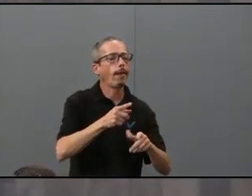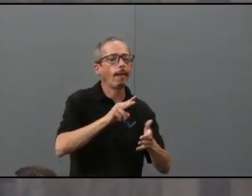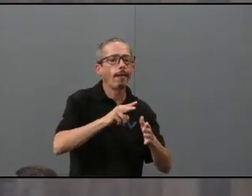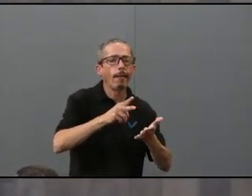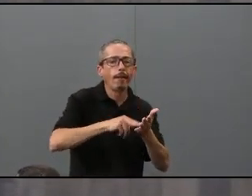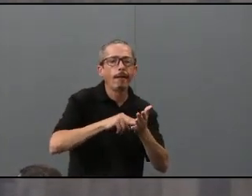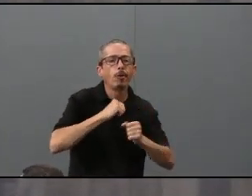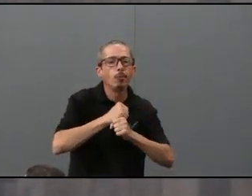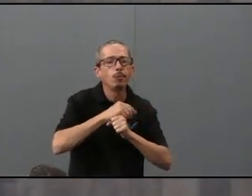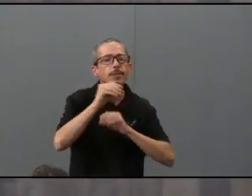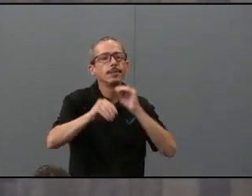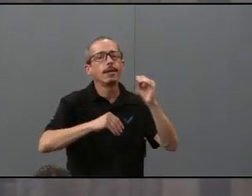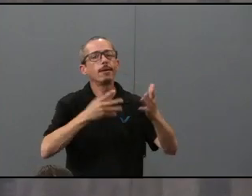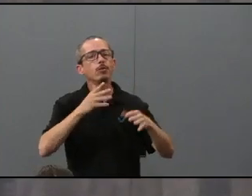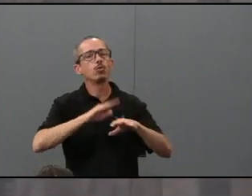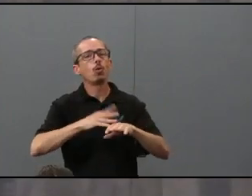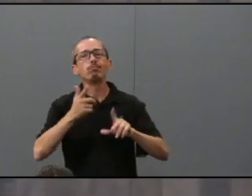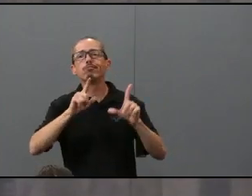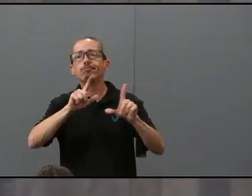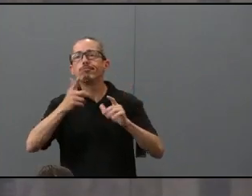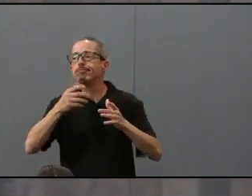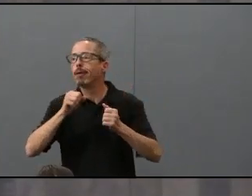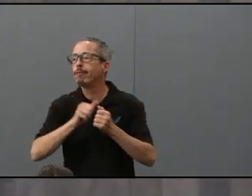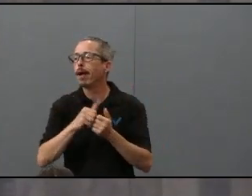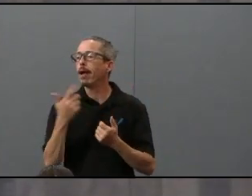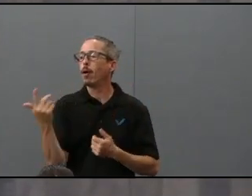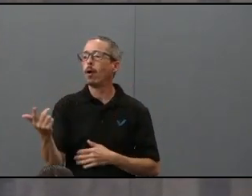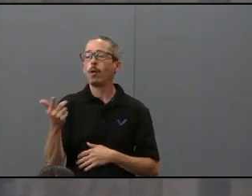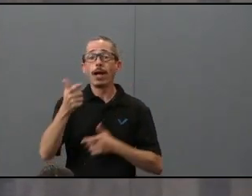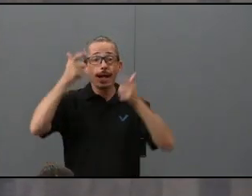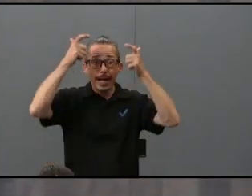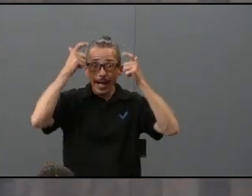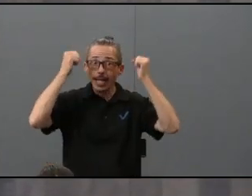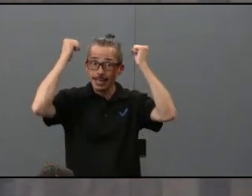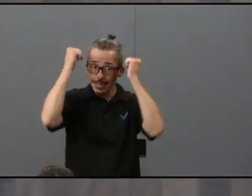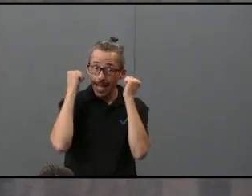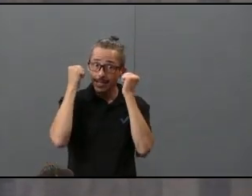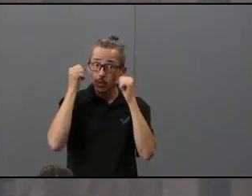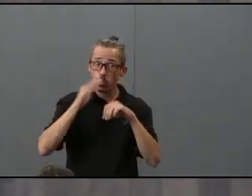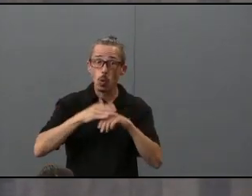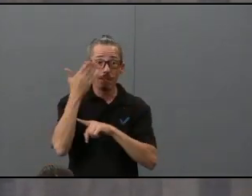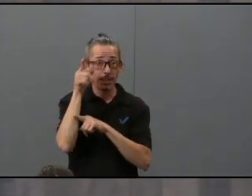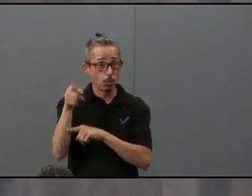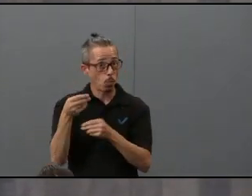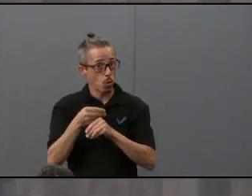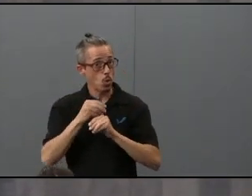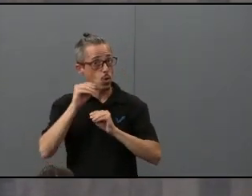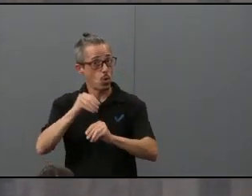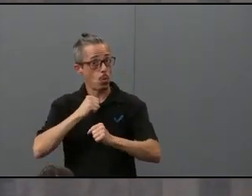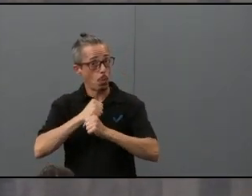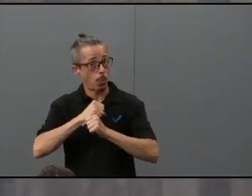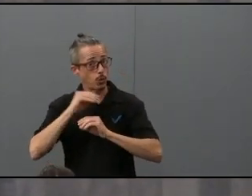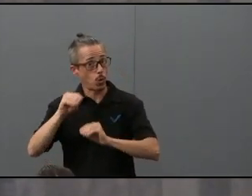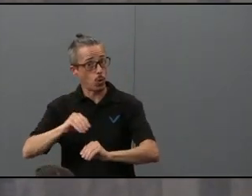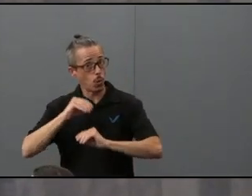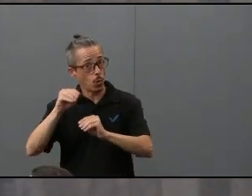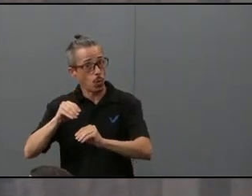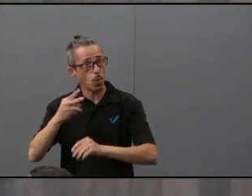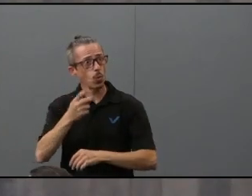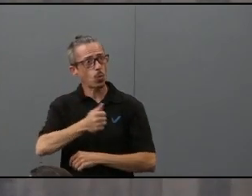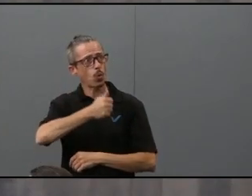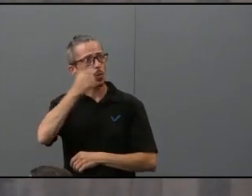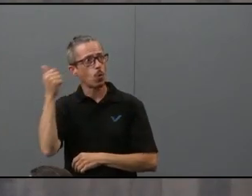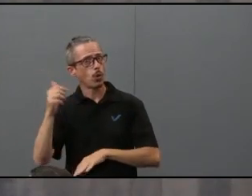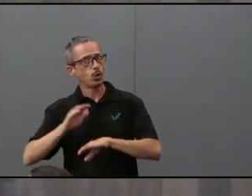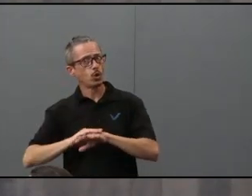a mis aussi des publications spécialement en lien avec le P du casque sur facebook euh donc on a eu deux autres